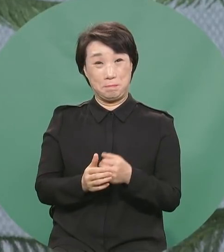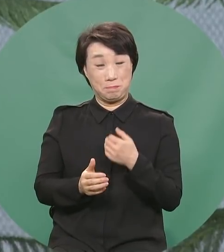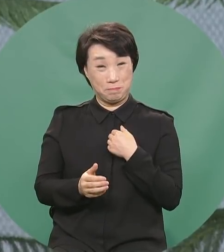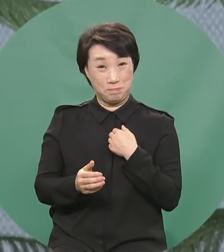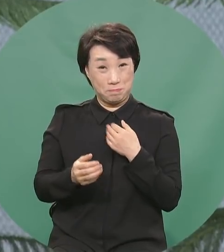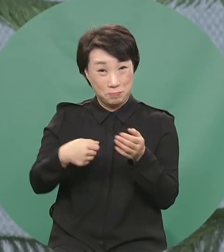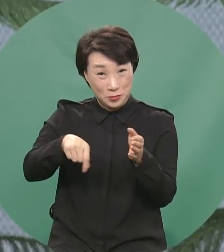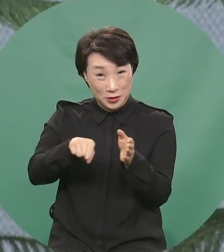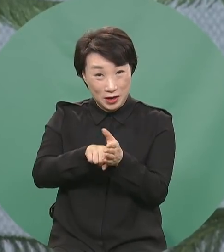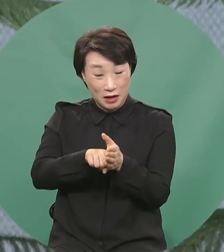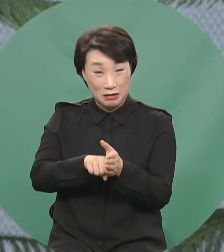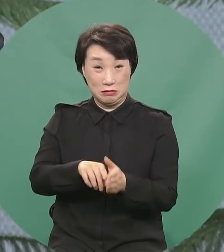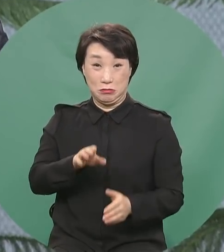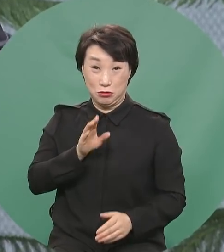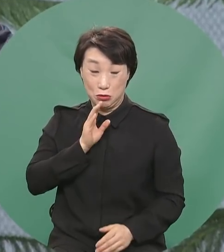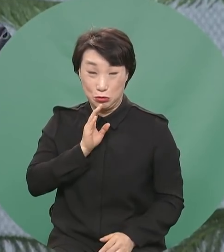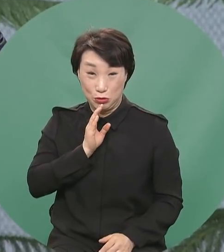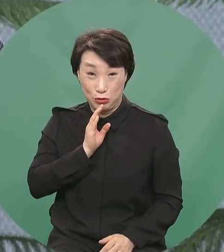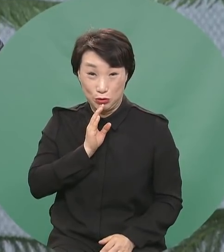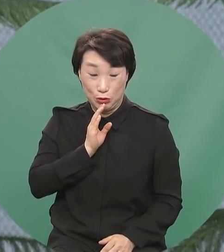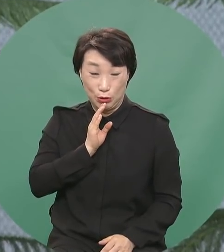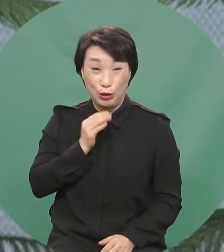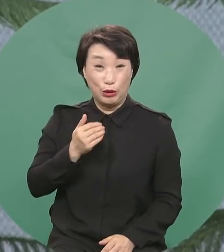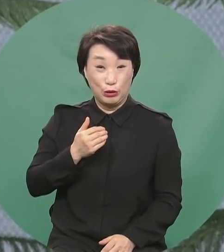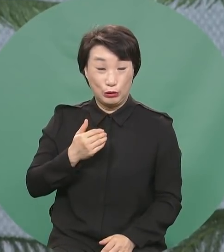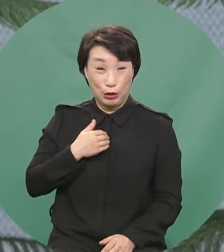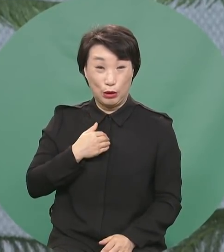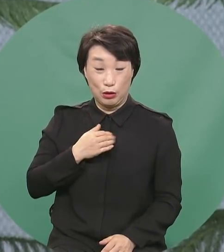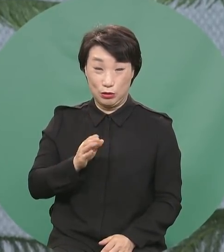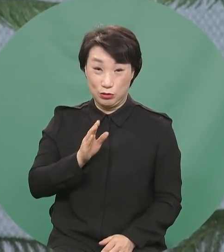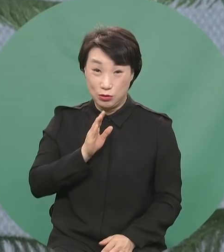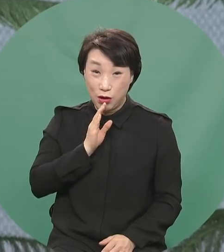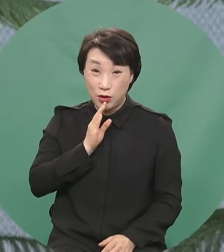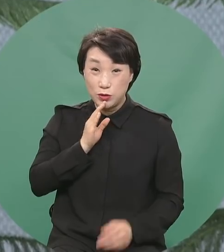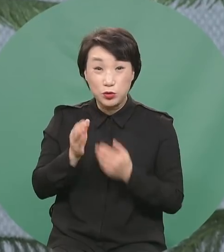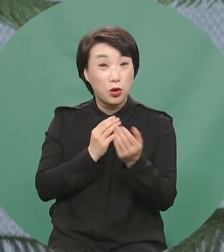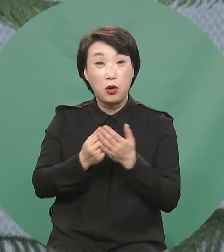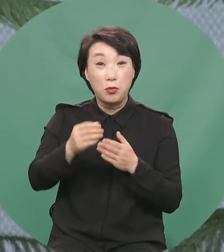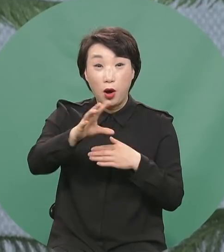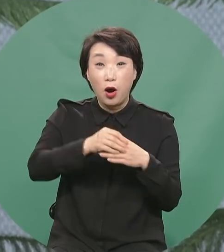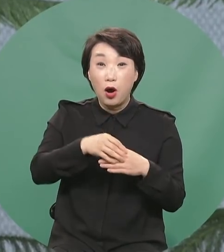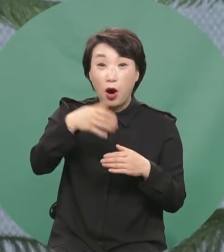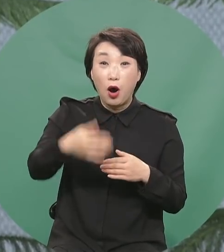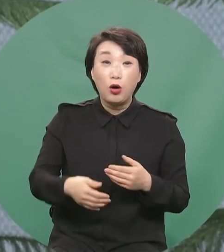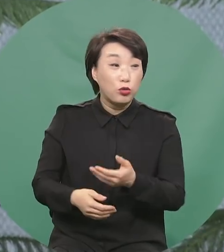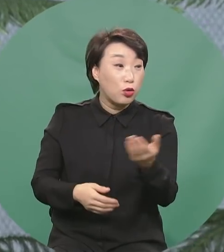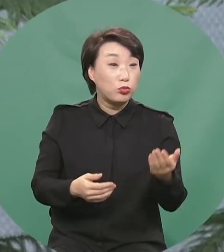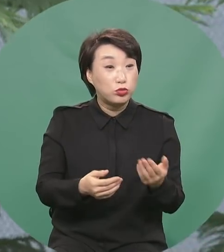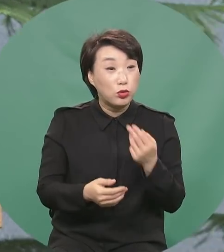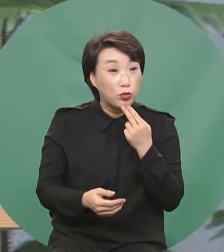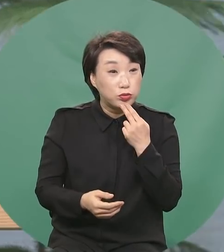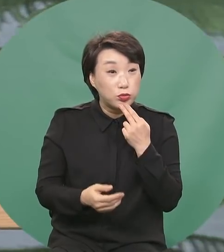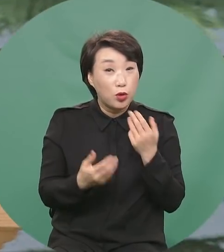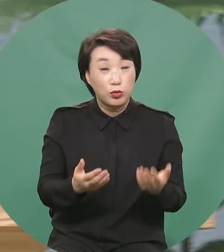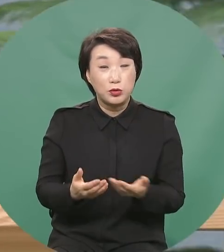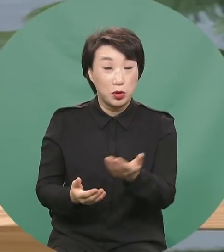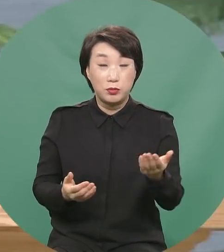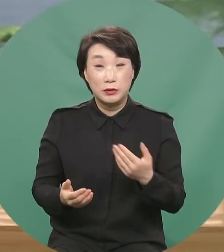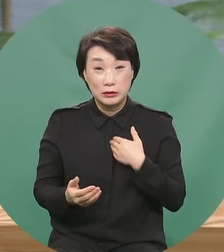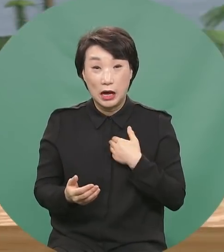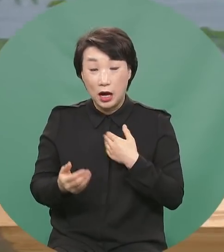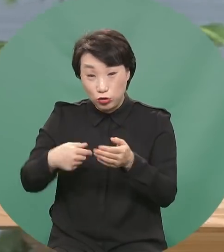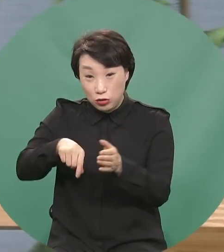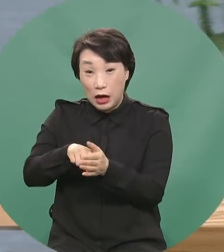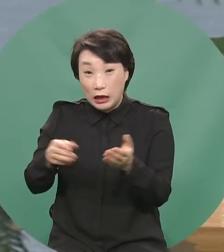나를 위한 사실이 사실화로 경험이 안 되니까, 나를 위한